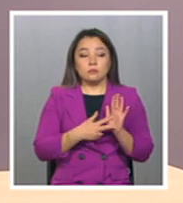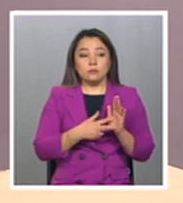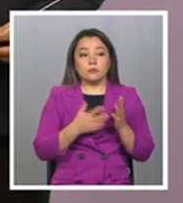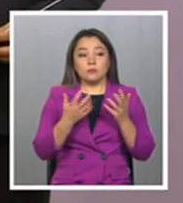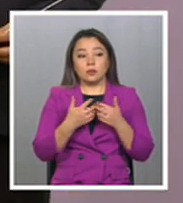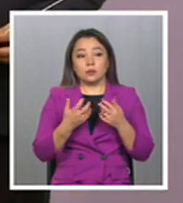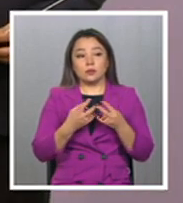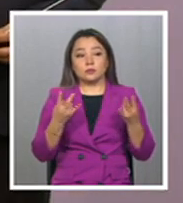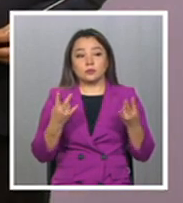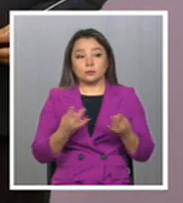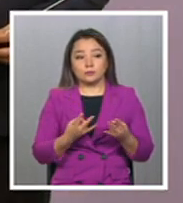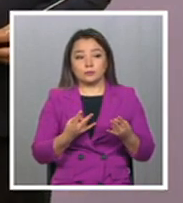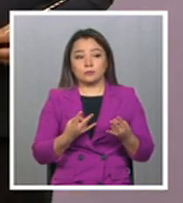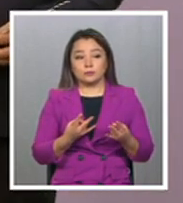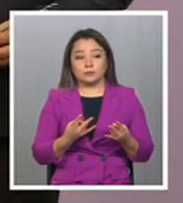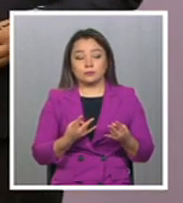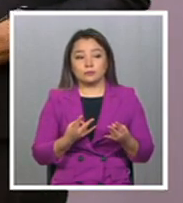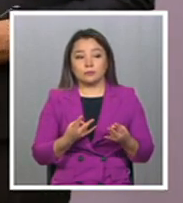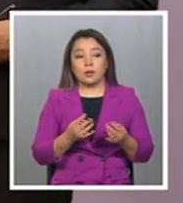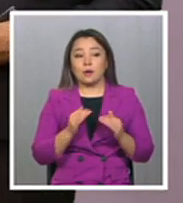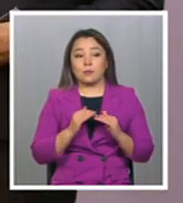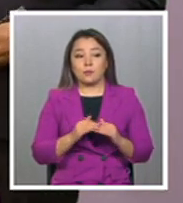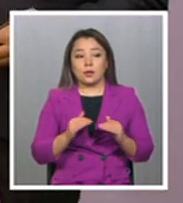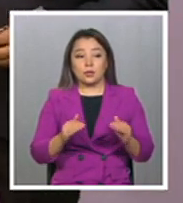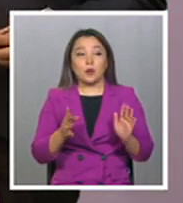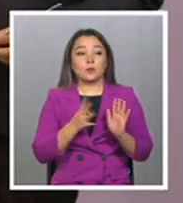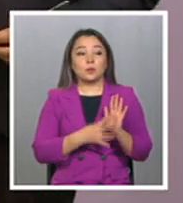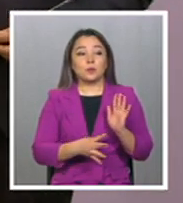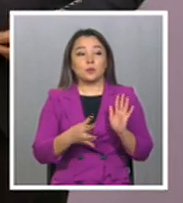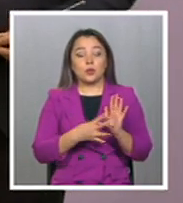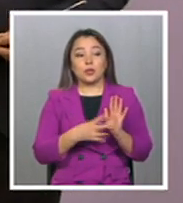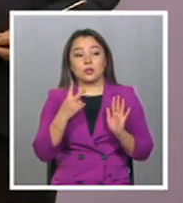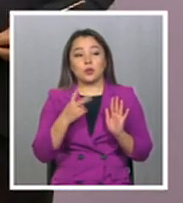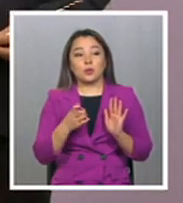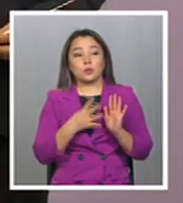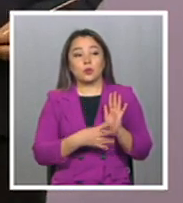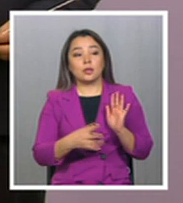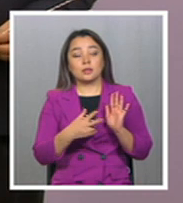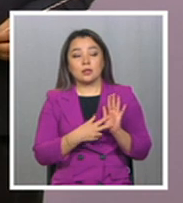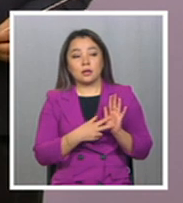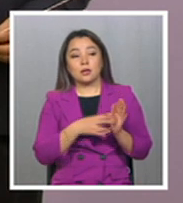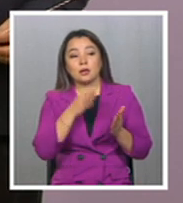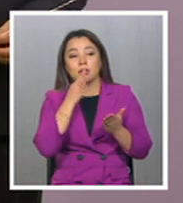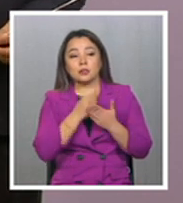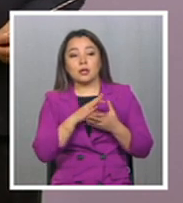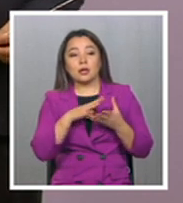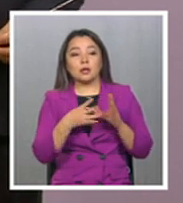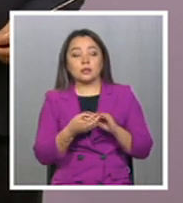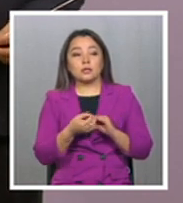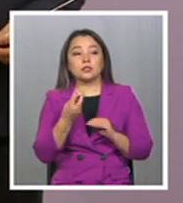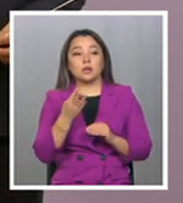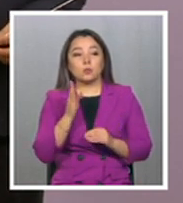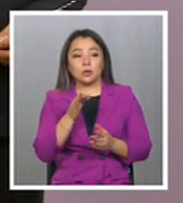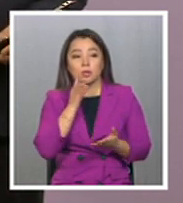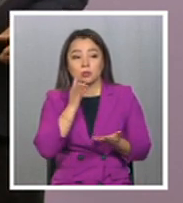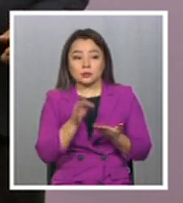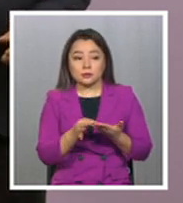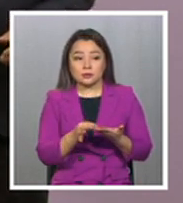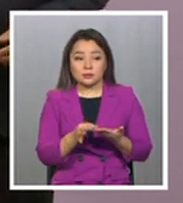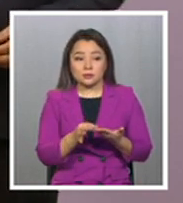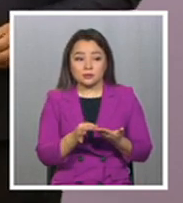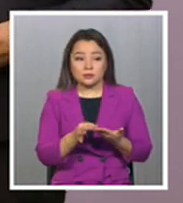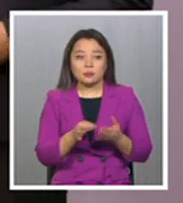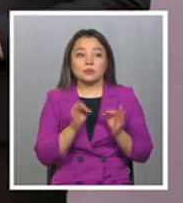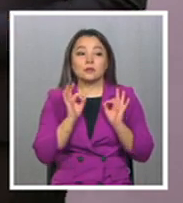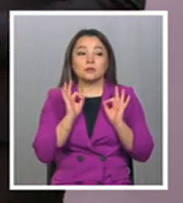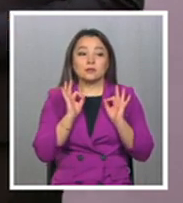қосындысын табамыз. Балалар, 99-ға 298-ді қоссақ, нәтижеміз неше шығады?